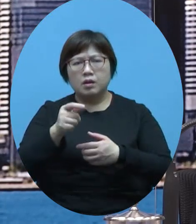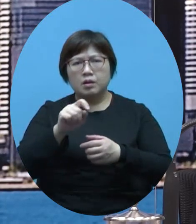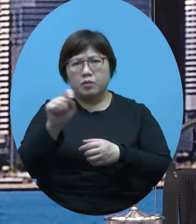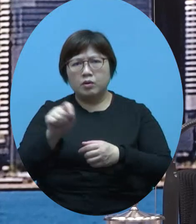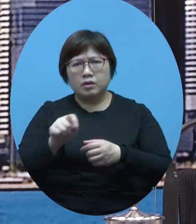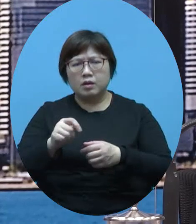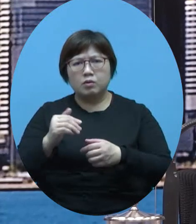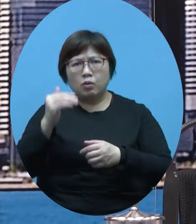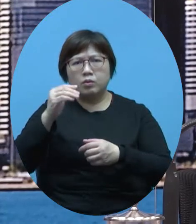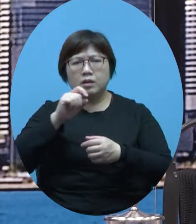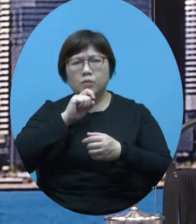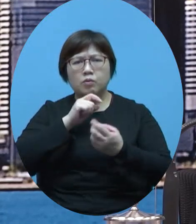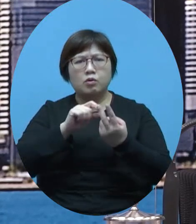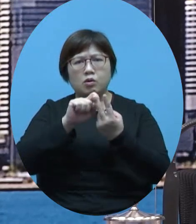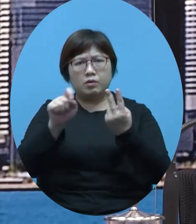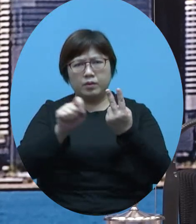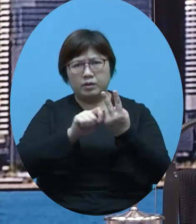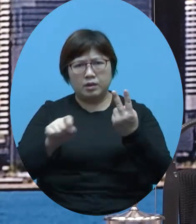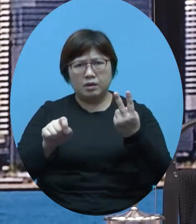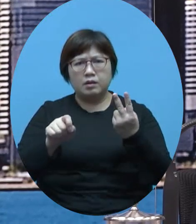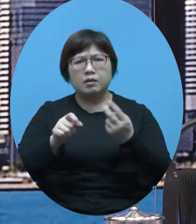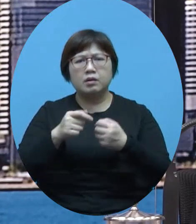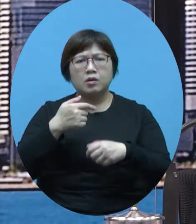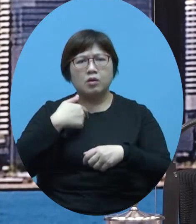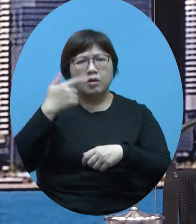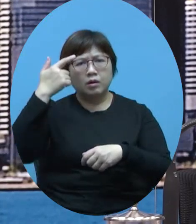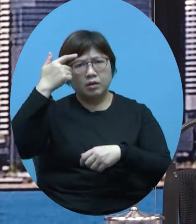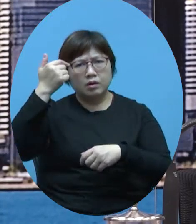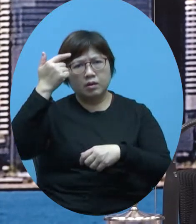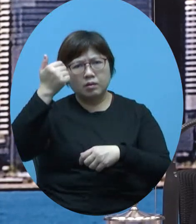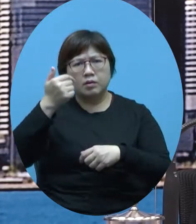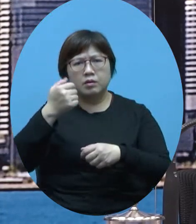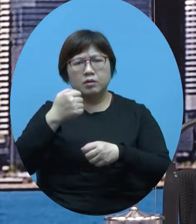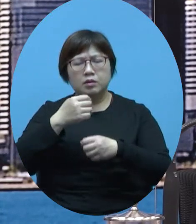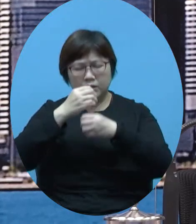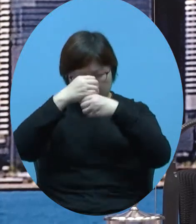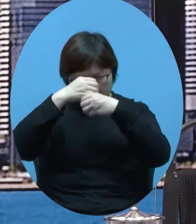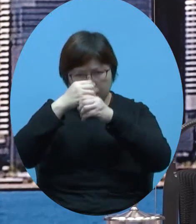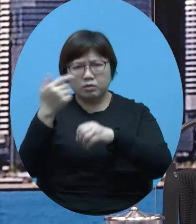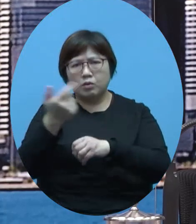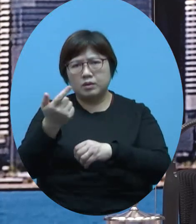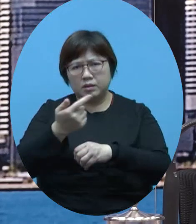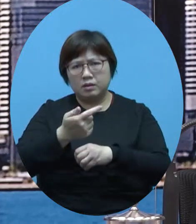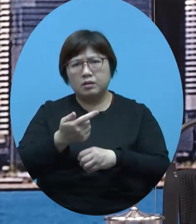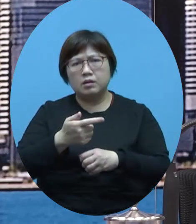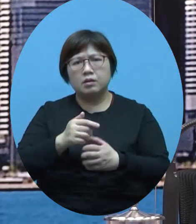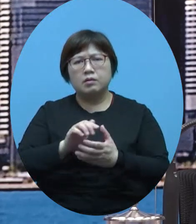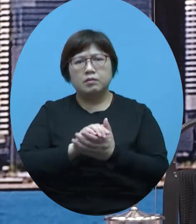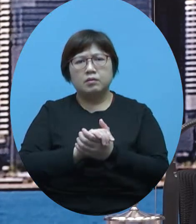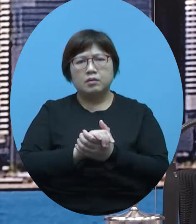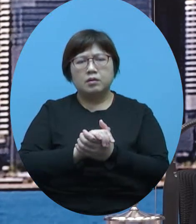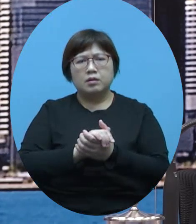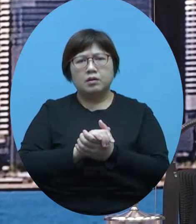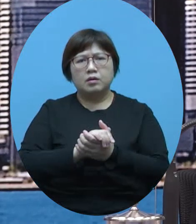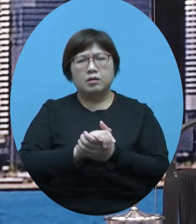嚇，接近2%。咁變咗咧，其實我哋都好希望咧係可以做多啲嚇，做多啲。咁咧就至